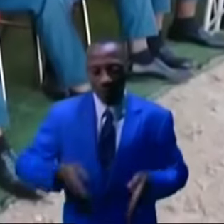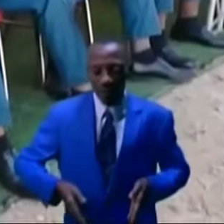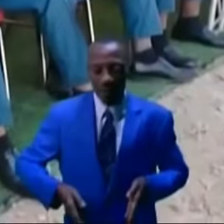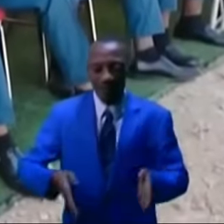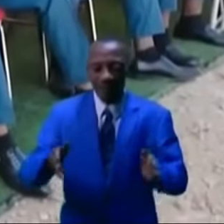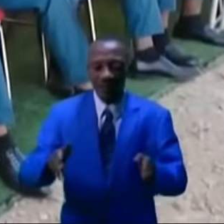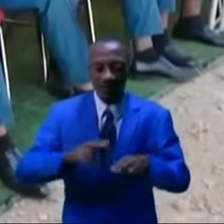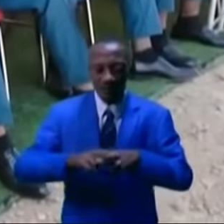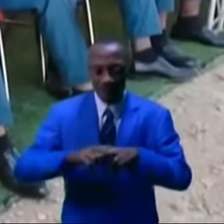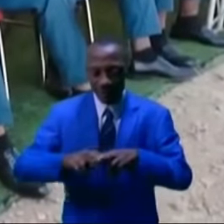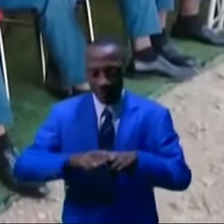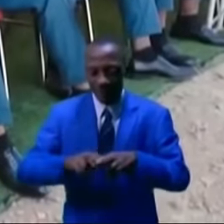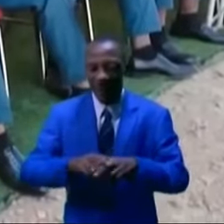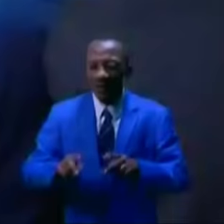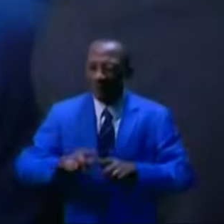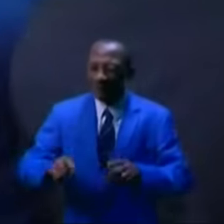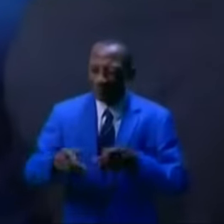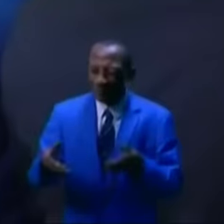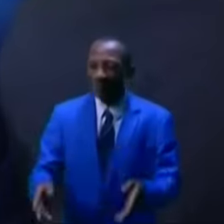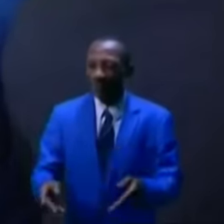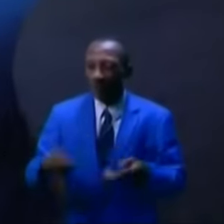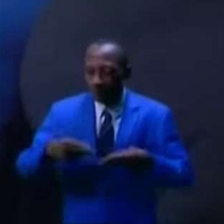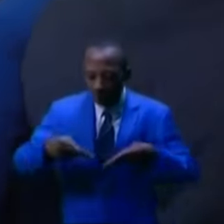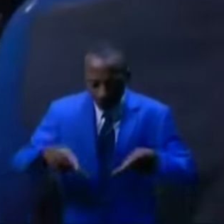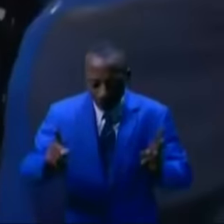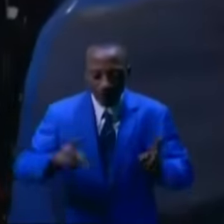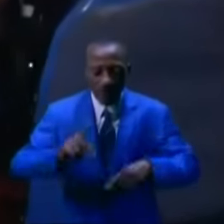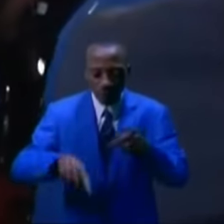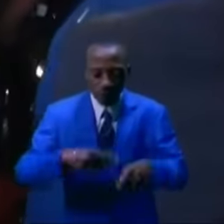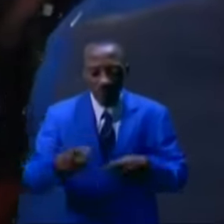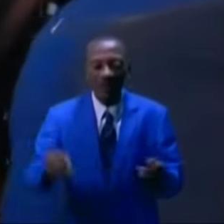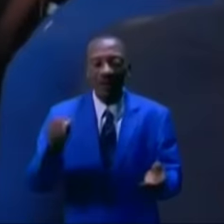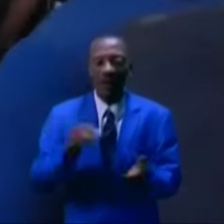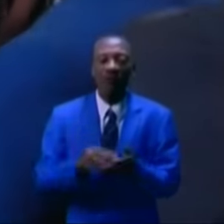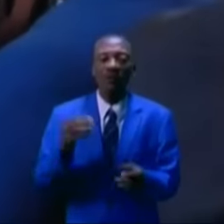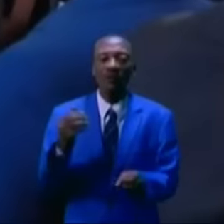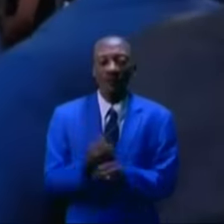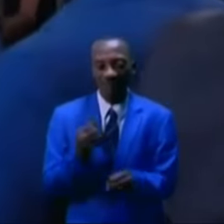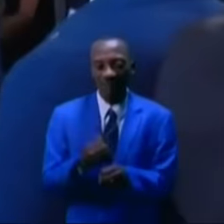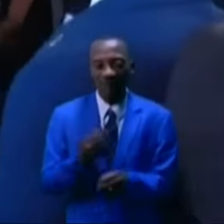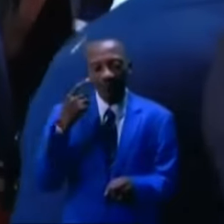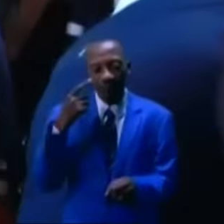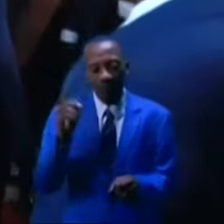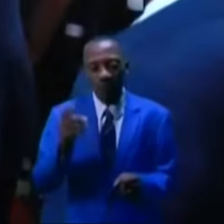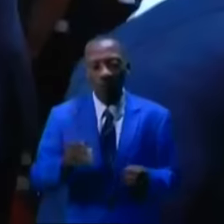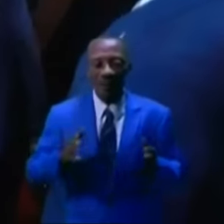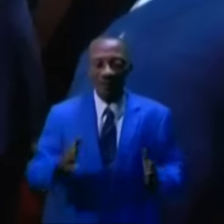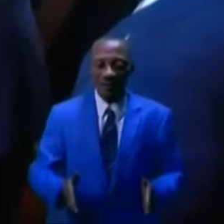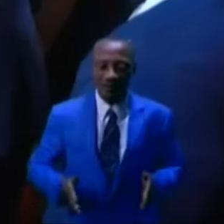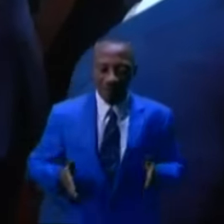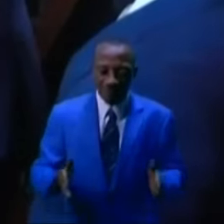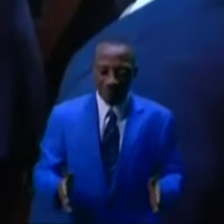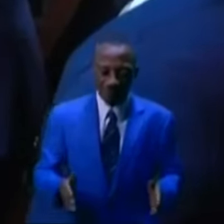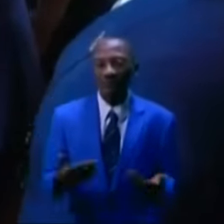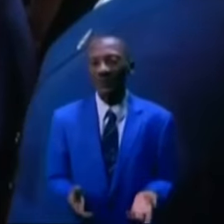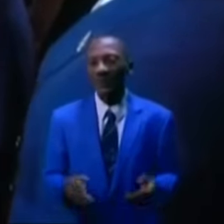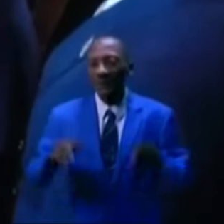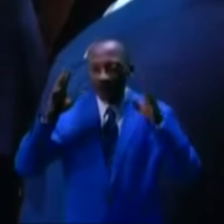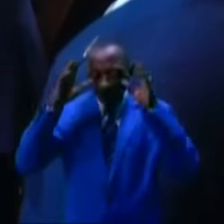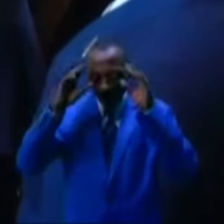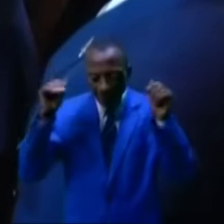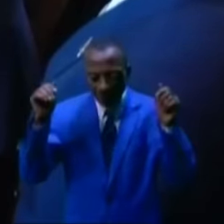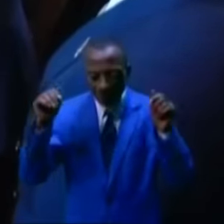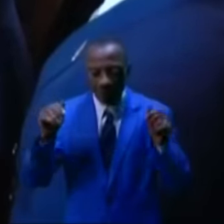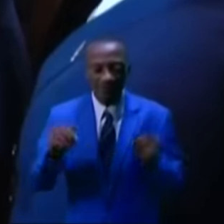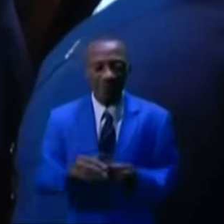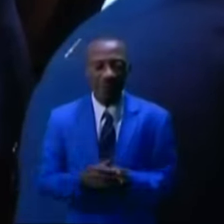de l'État pour la relance de cette entreprise. L'un des temps forts de cette manifestation, ce fut la coupure du ruban symbolique par le premier